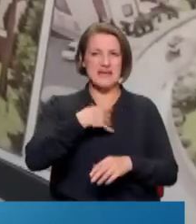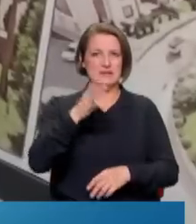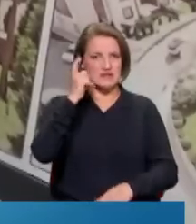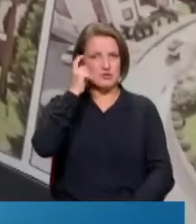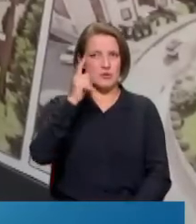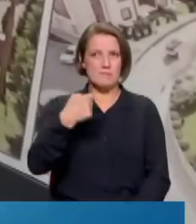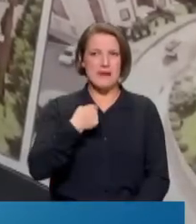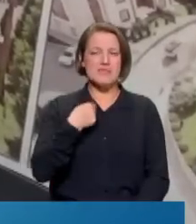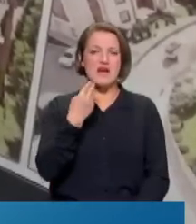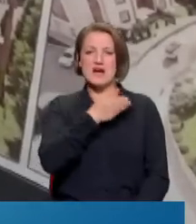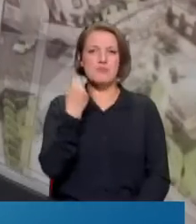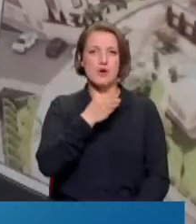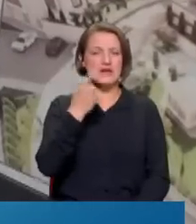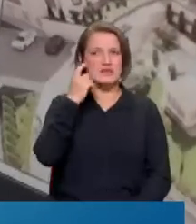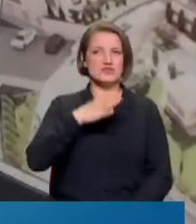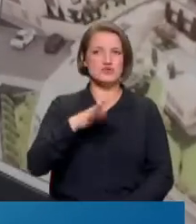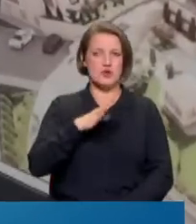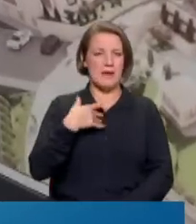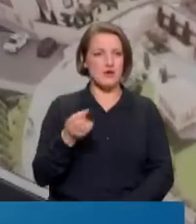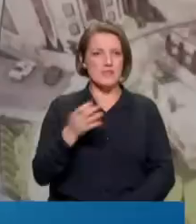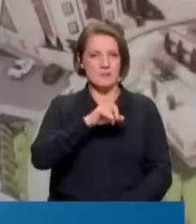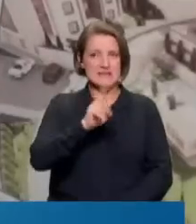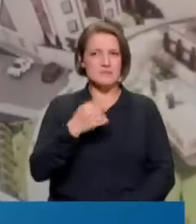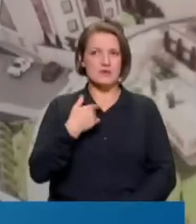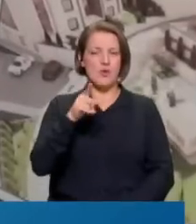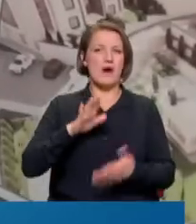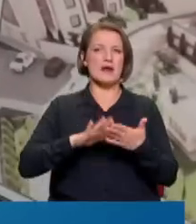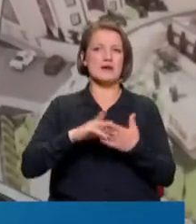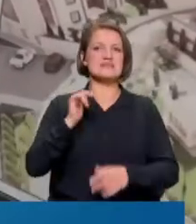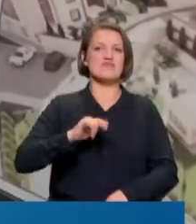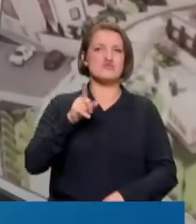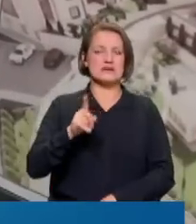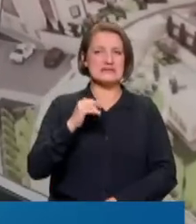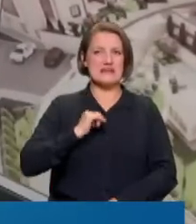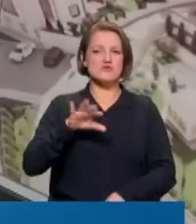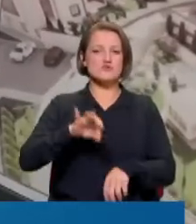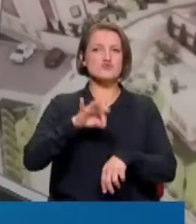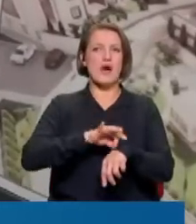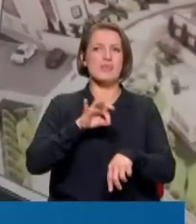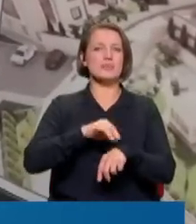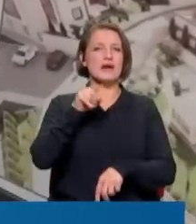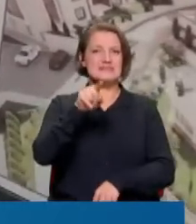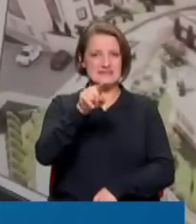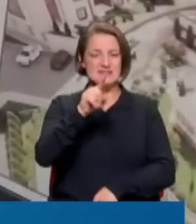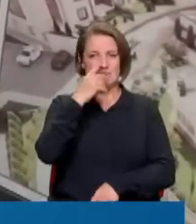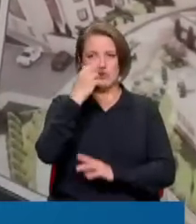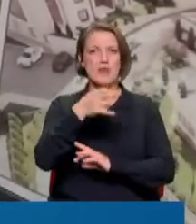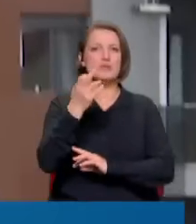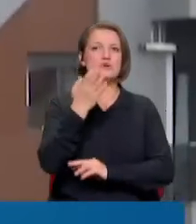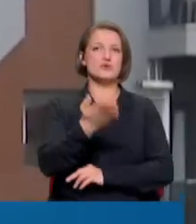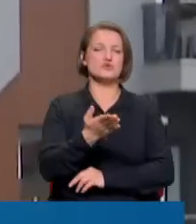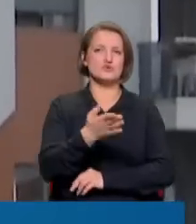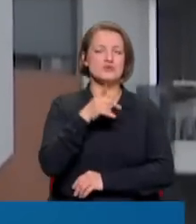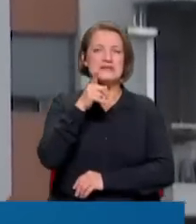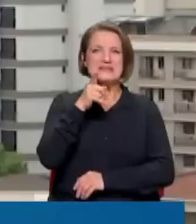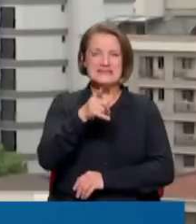istiyor benden Ben rahatlıkla gerebilir miyim bu arkadaş ne iş yapıyor bu arkadaş savcı savcı şu anda siz siz dolandırılıyoruz